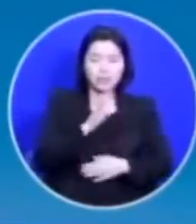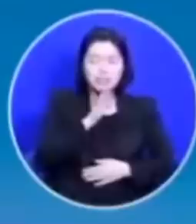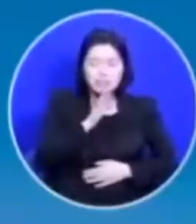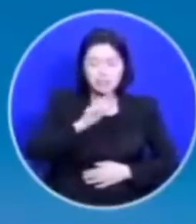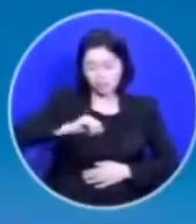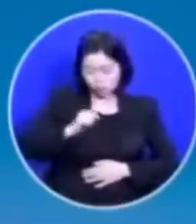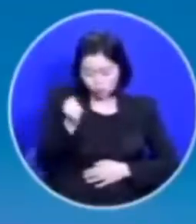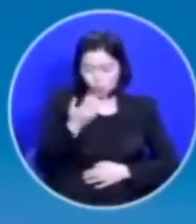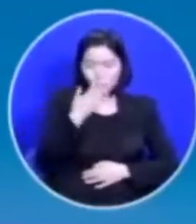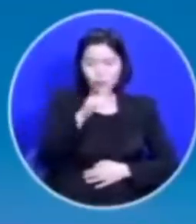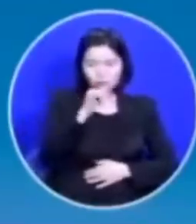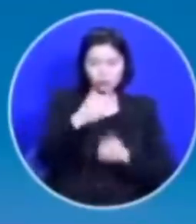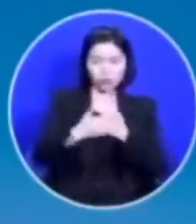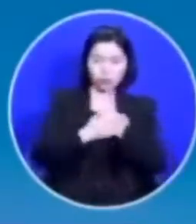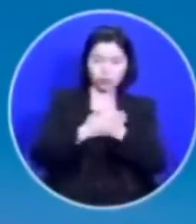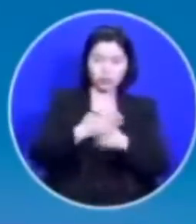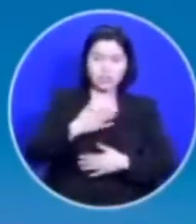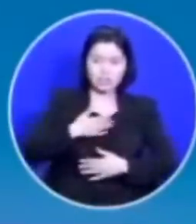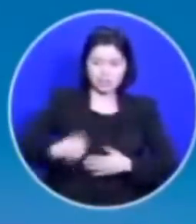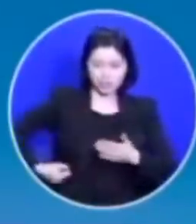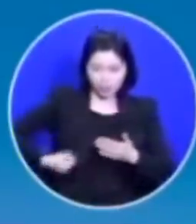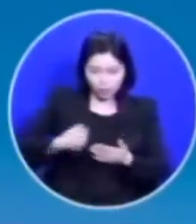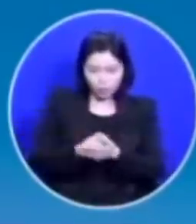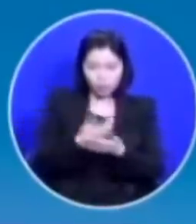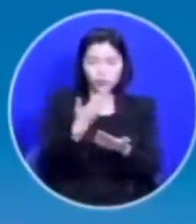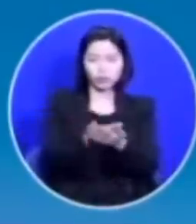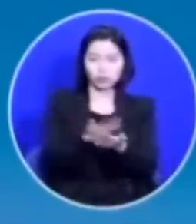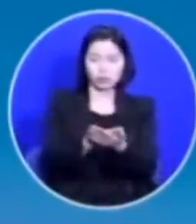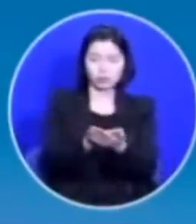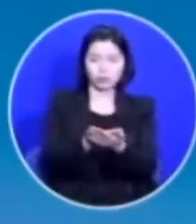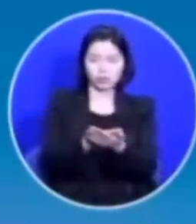도와주시고 제게 용기를 주옵소서